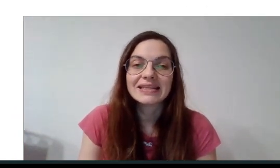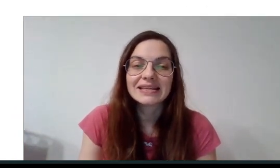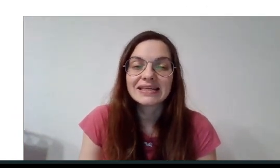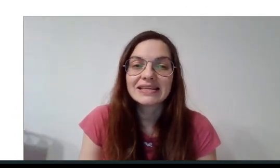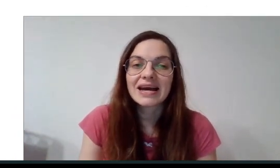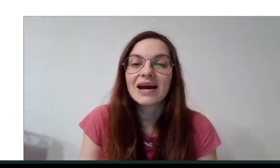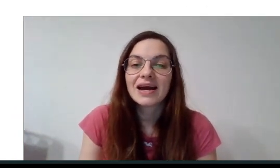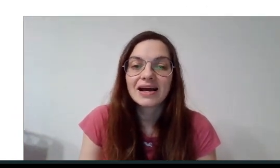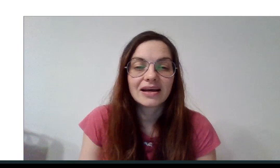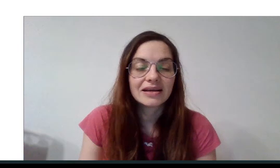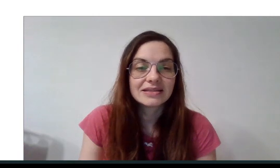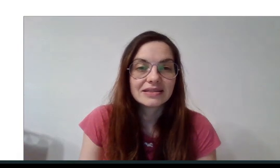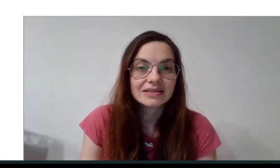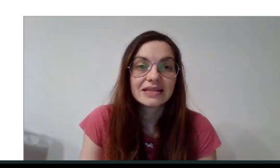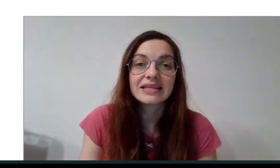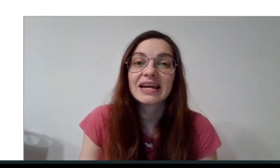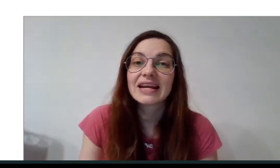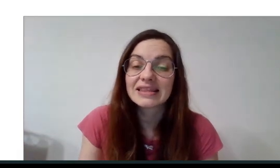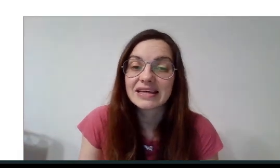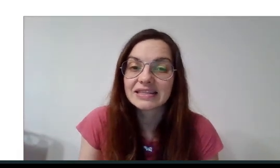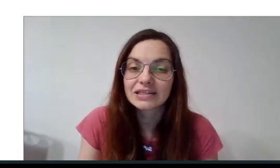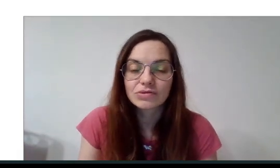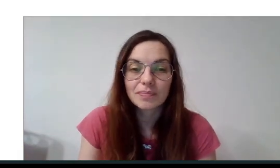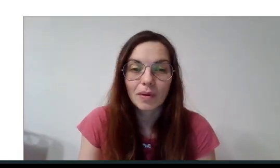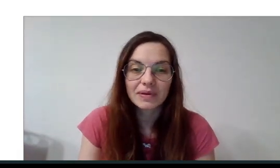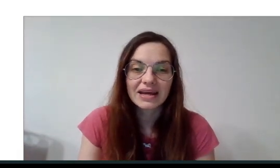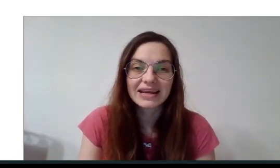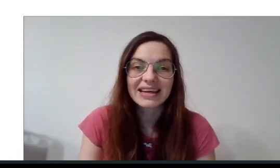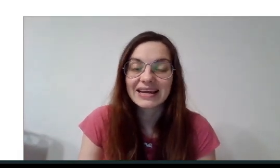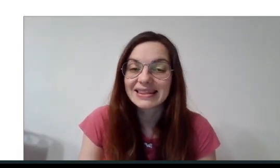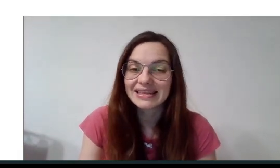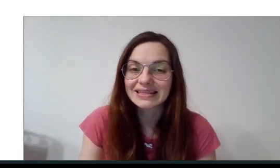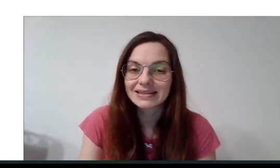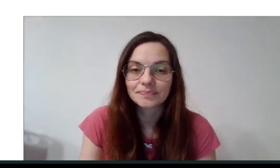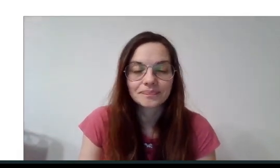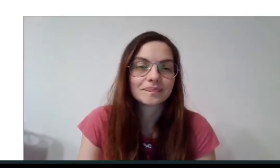Kinder sind geklettert, su se popela, geklettert.